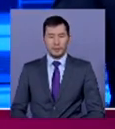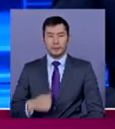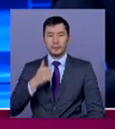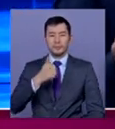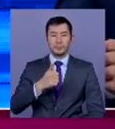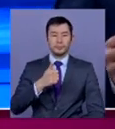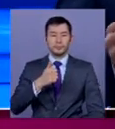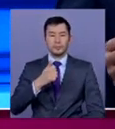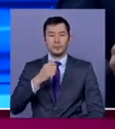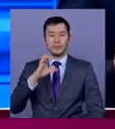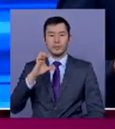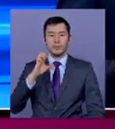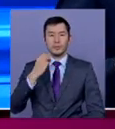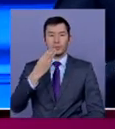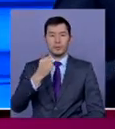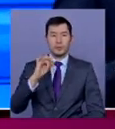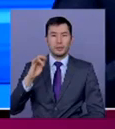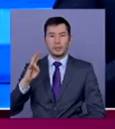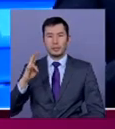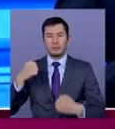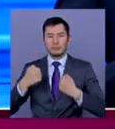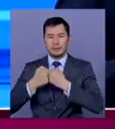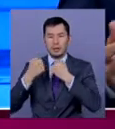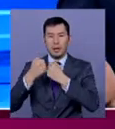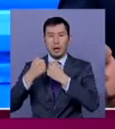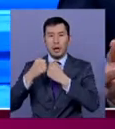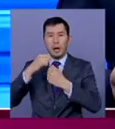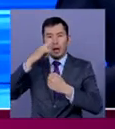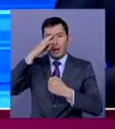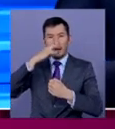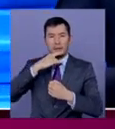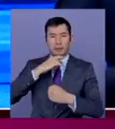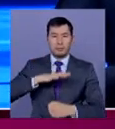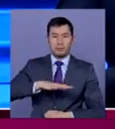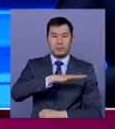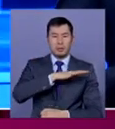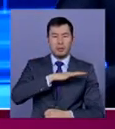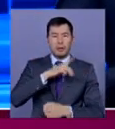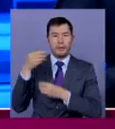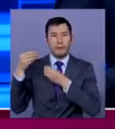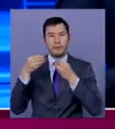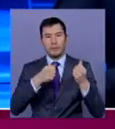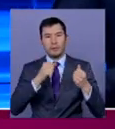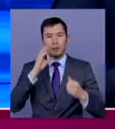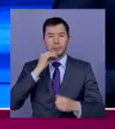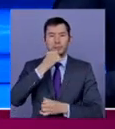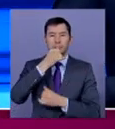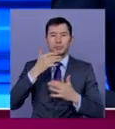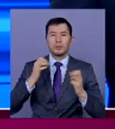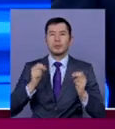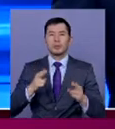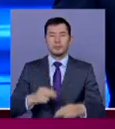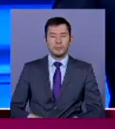мына Ақш пен Иран арасындағы текетірес Қазақстанға қай жағынан болмасын бір кері ықпалын тигізеді деп айта аламыз ба?